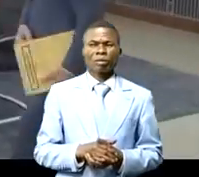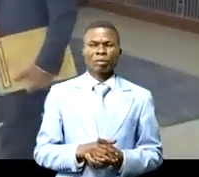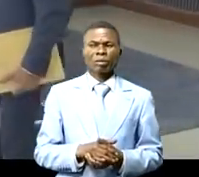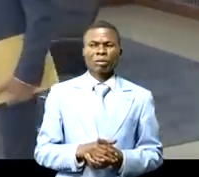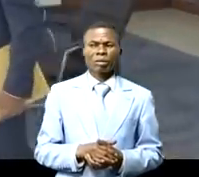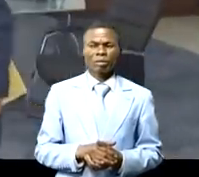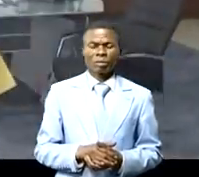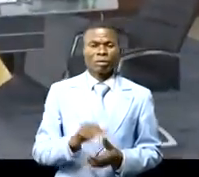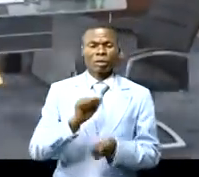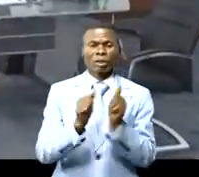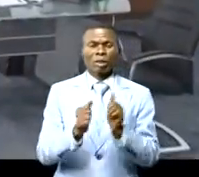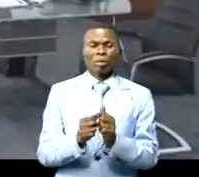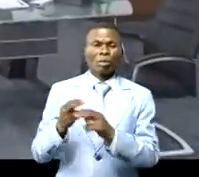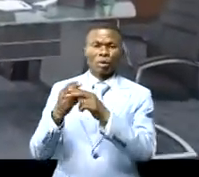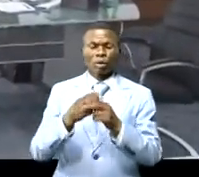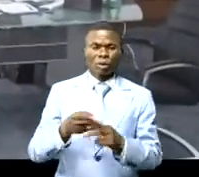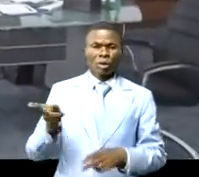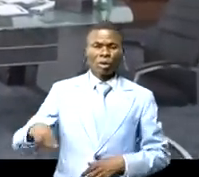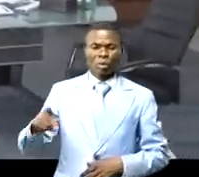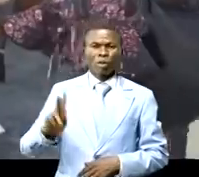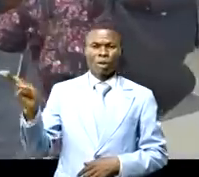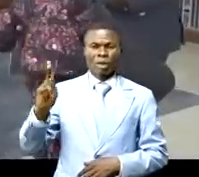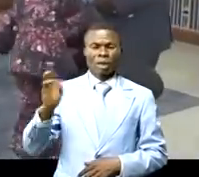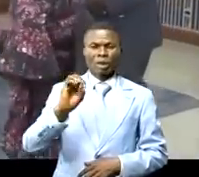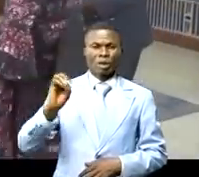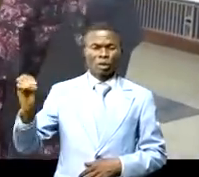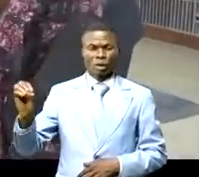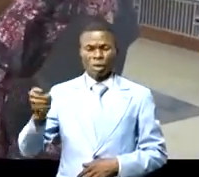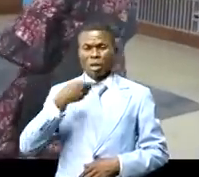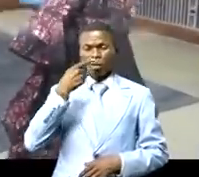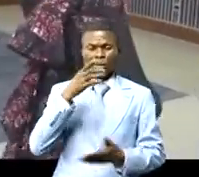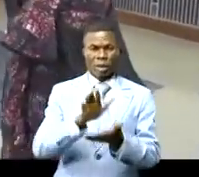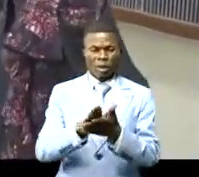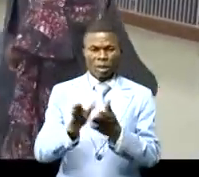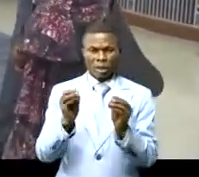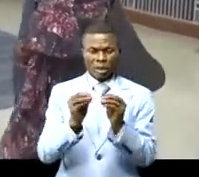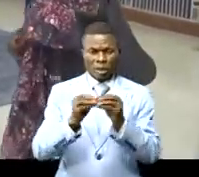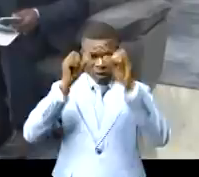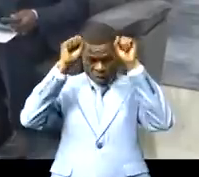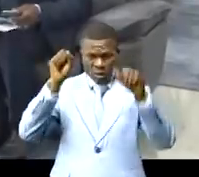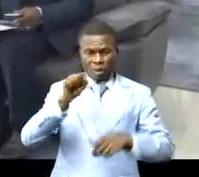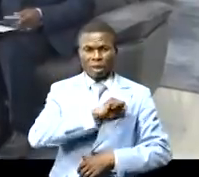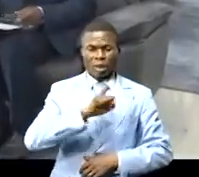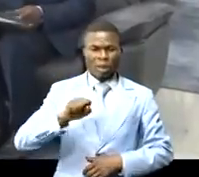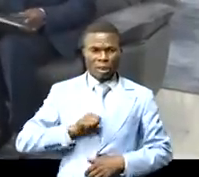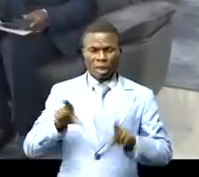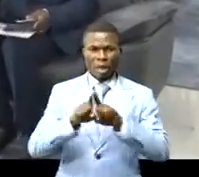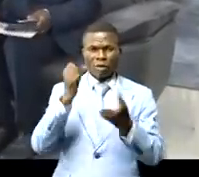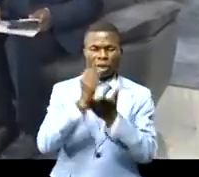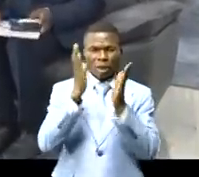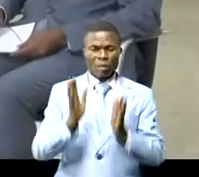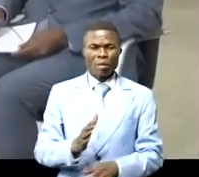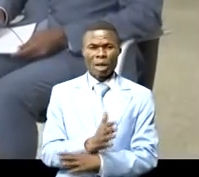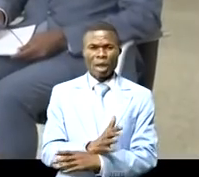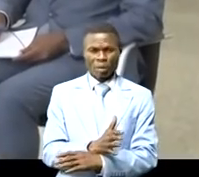La situation sécuritaire de la province du Kasaï oriental, au centre d'un entretien entre le président du Sénat et l'ambassadeur d'Allemagne,